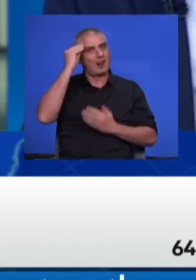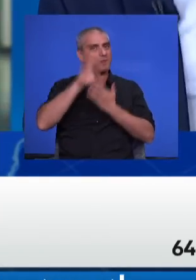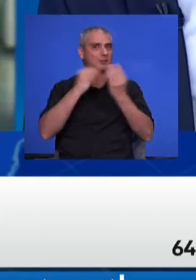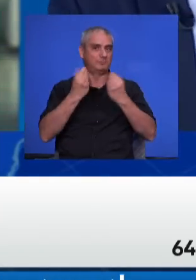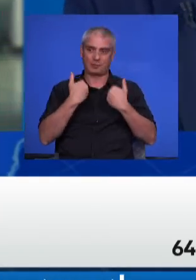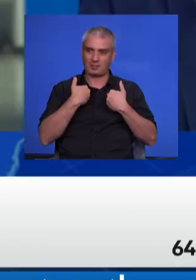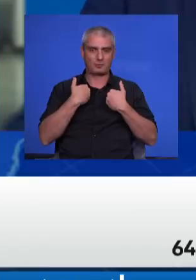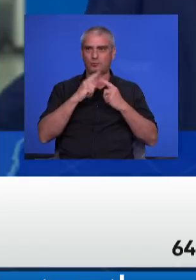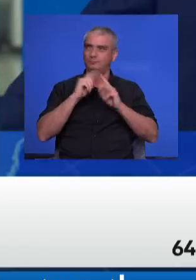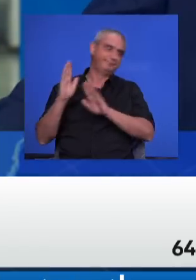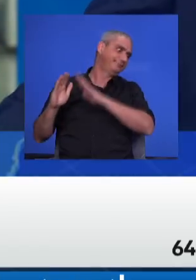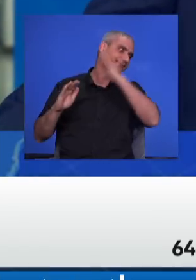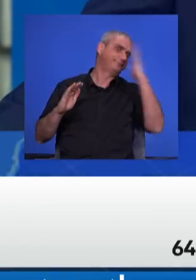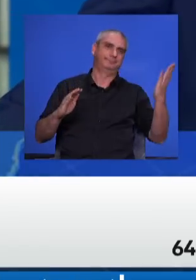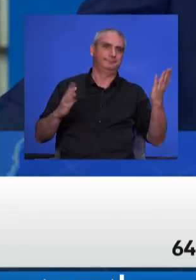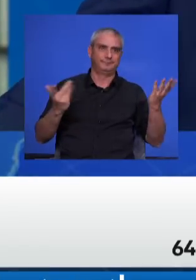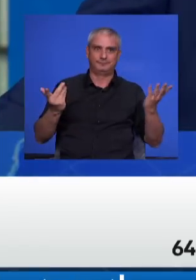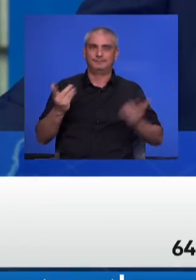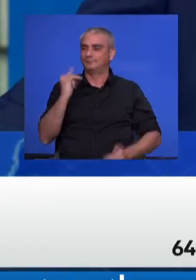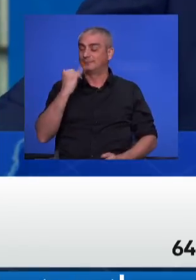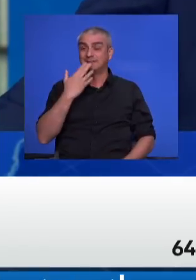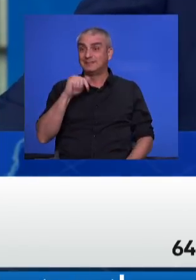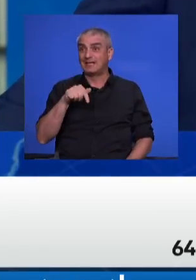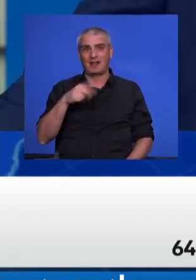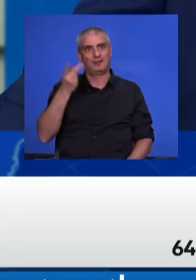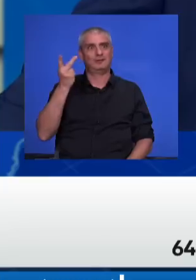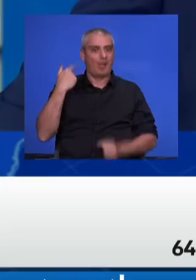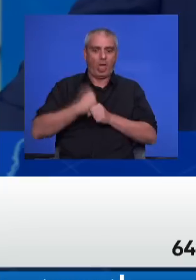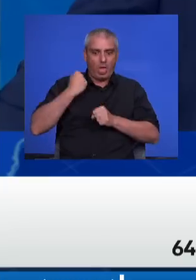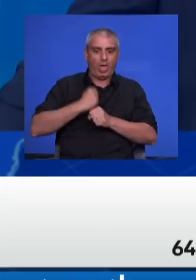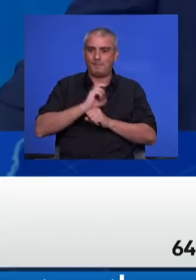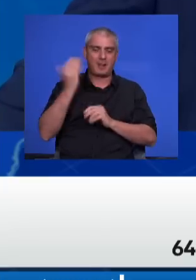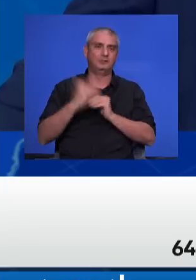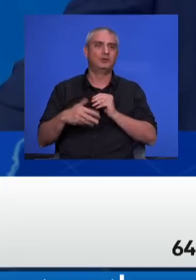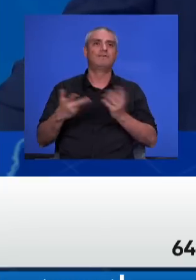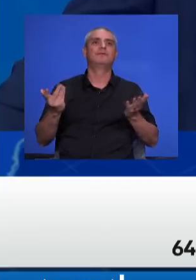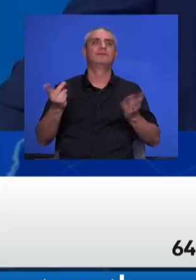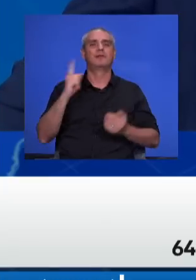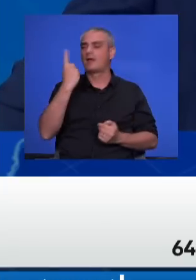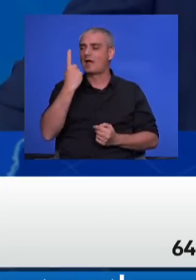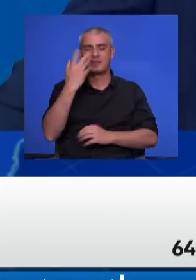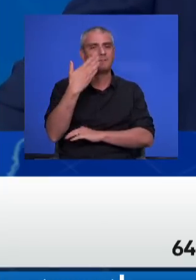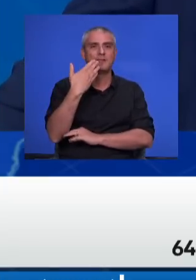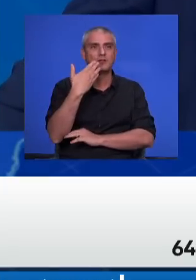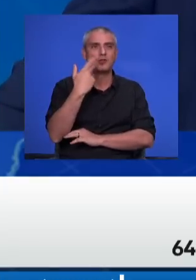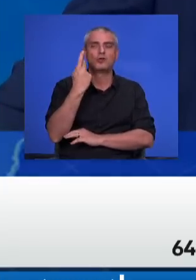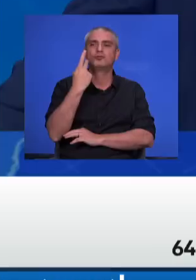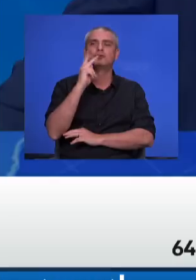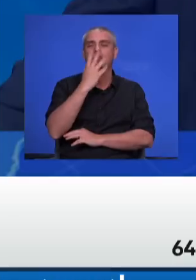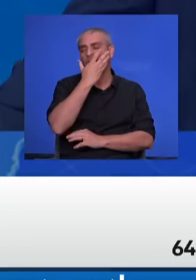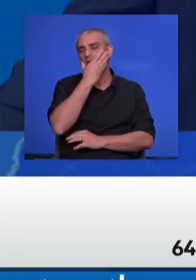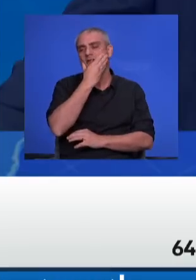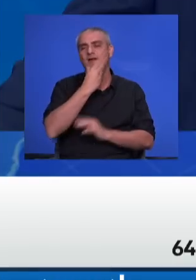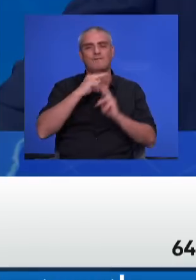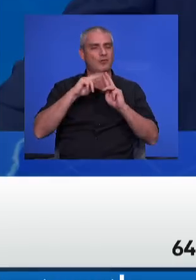באיזה קיצוניות שנייה. בדיוק, אנחנו באיזה... של עבודה בלי סוף. למרות הכל, למרות הכל, אחת המדינות היותר יפות